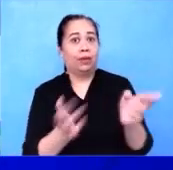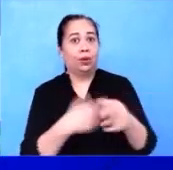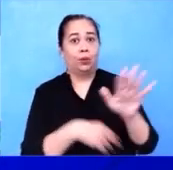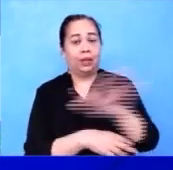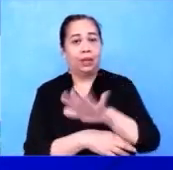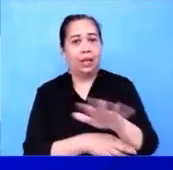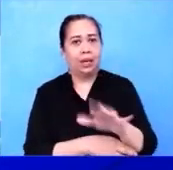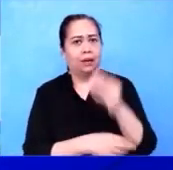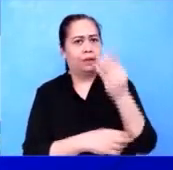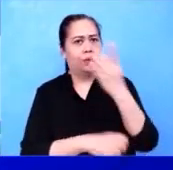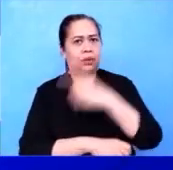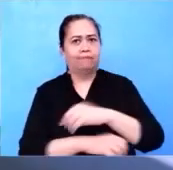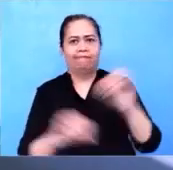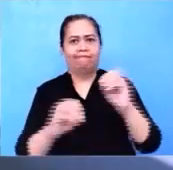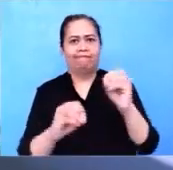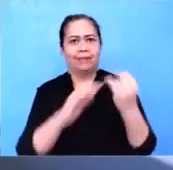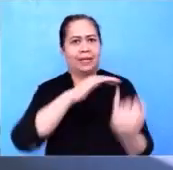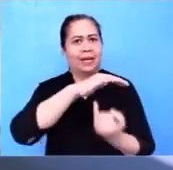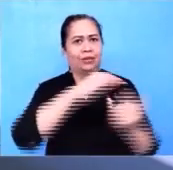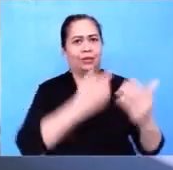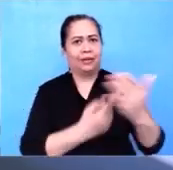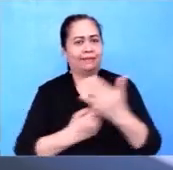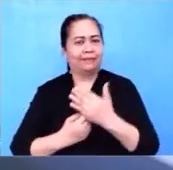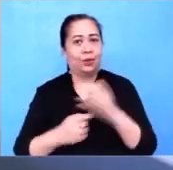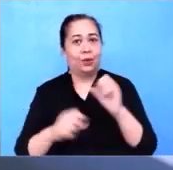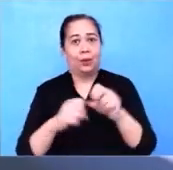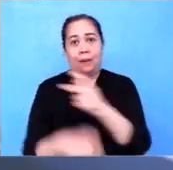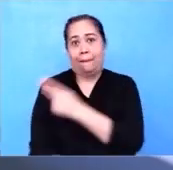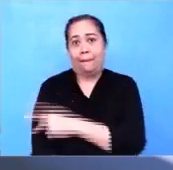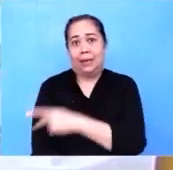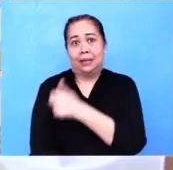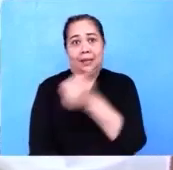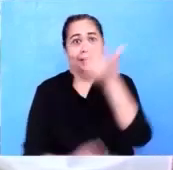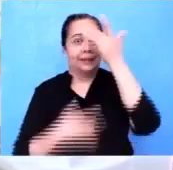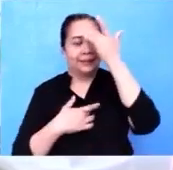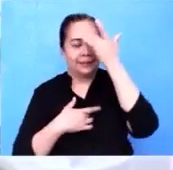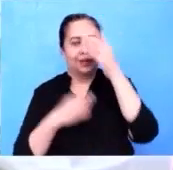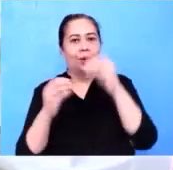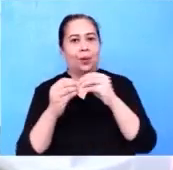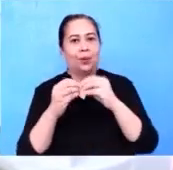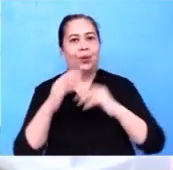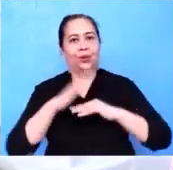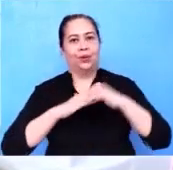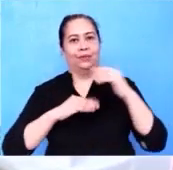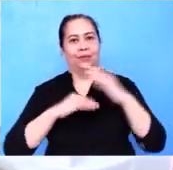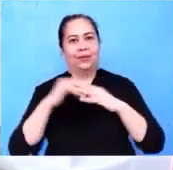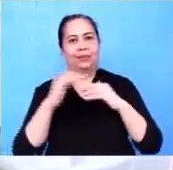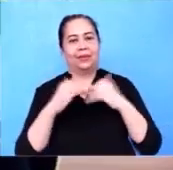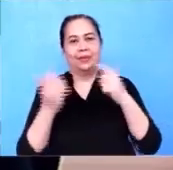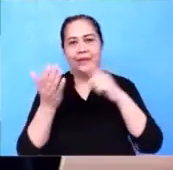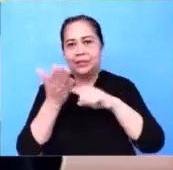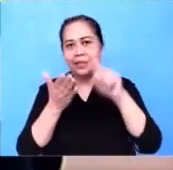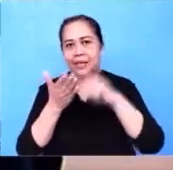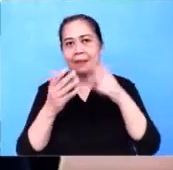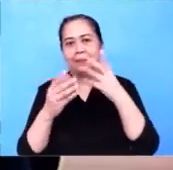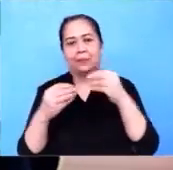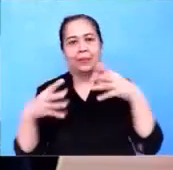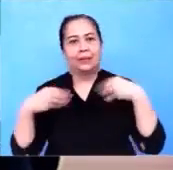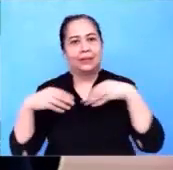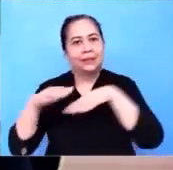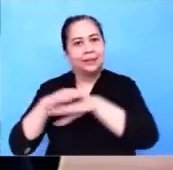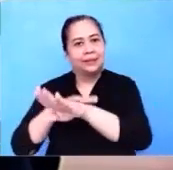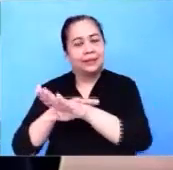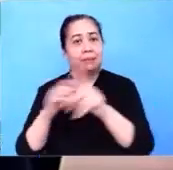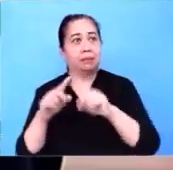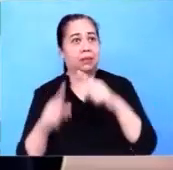walang naka-isolate. Kaya ang mga pasyenteng may ibang sakit, mas kampante na rin ngayong magpa-check up o magpa-admit. Pero sabi ni Doc, hindi